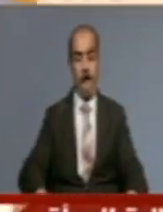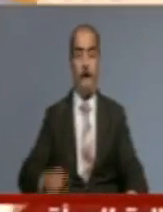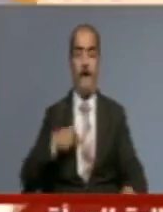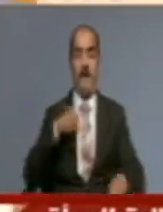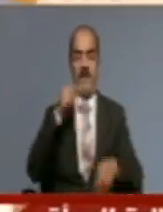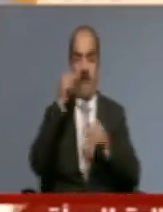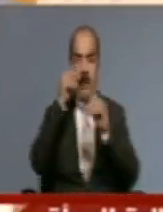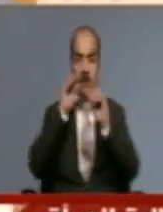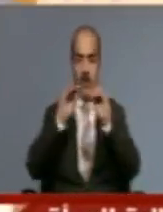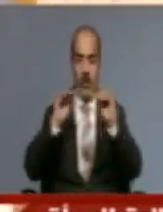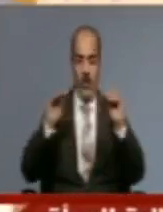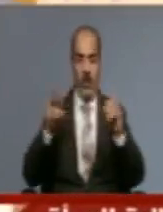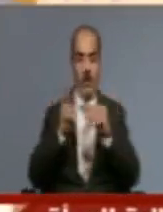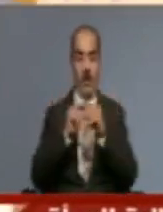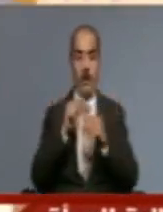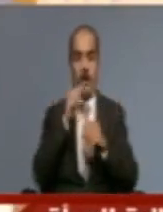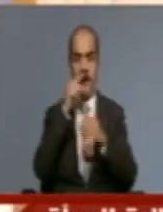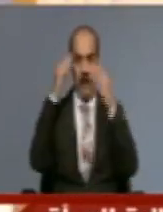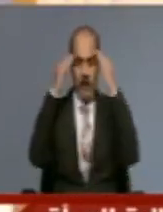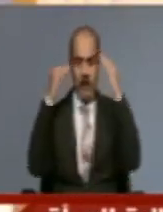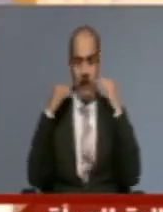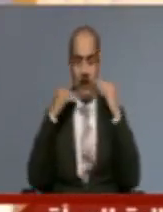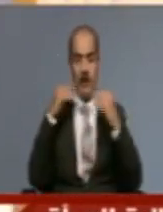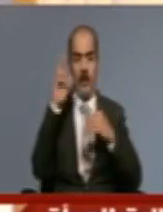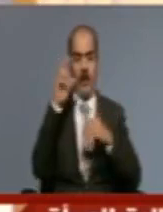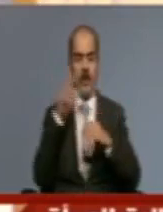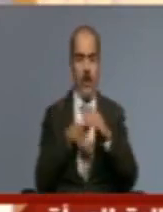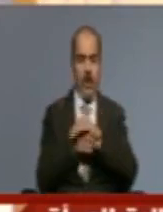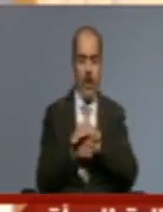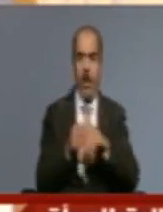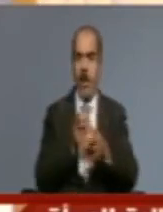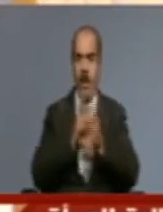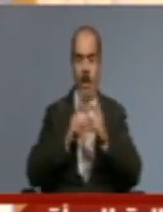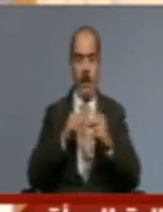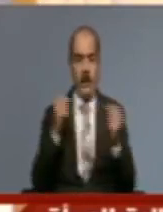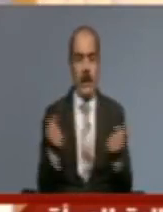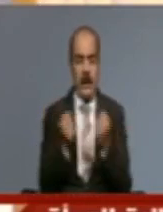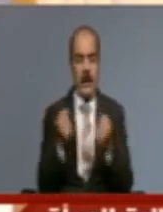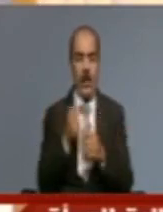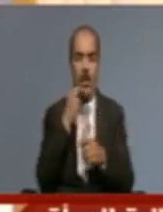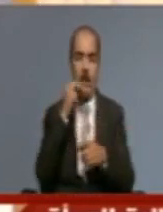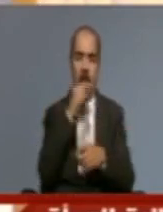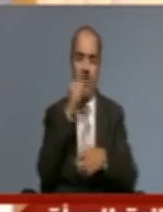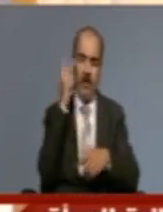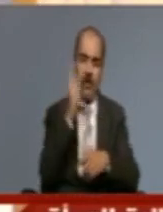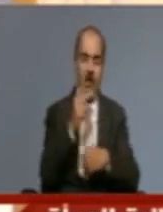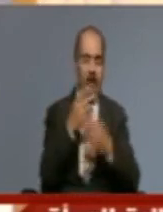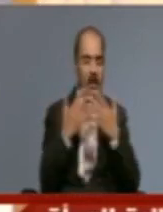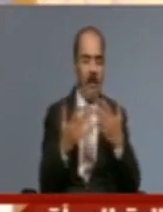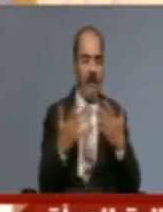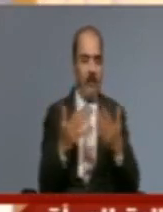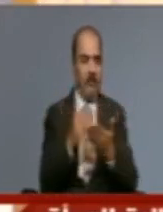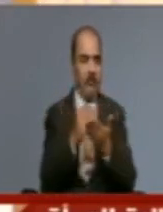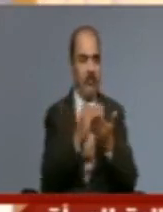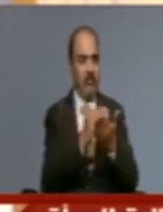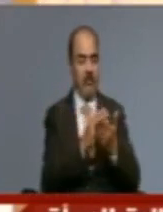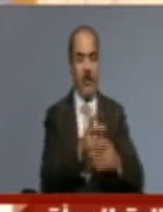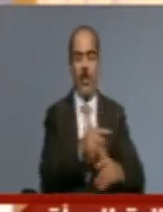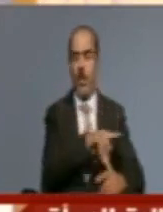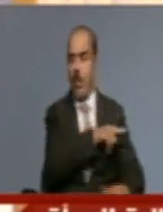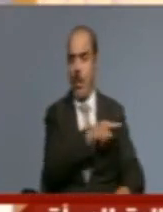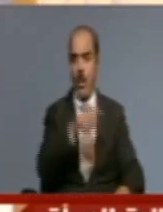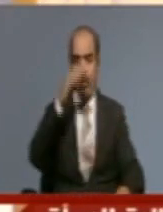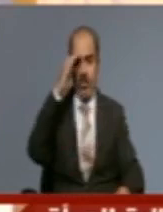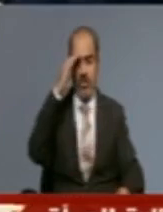والواعظات والراهبات والمكرسات والمدربات والمدربين والميسرات الماليات. خالص الشكر والتقدير